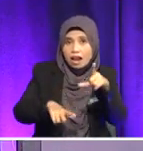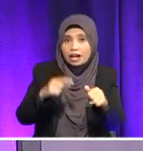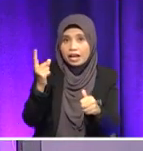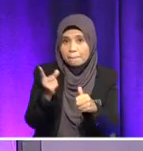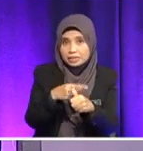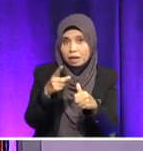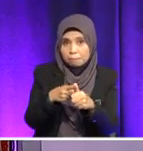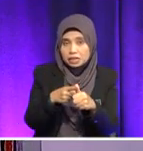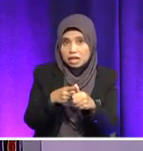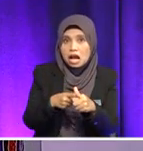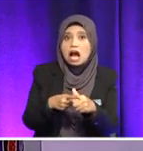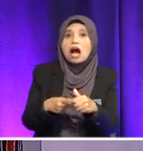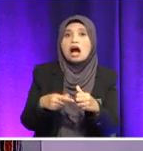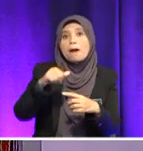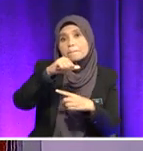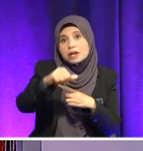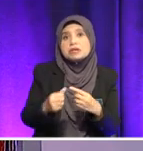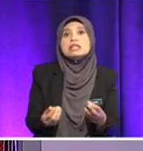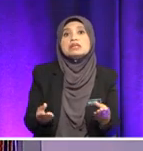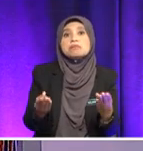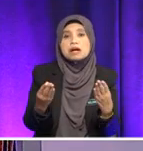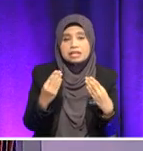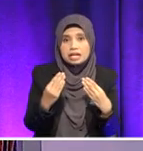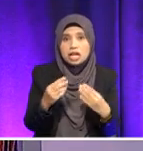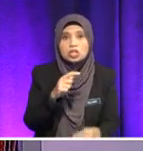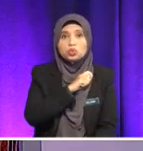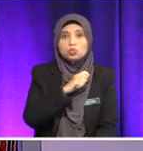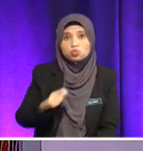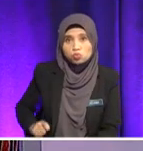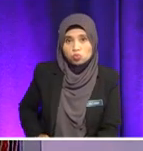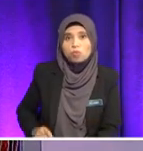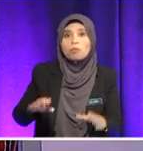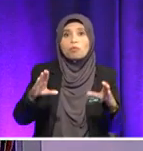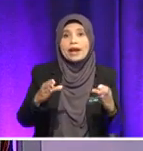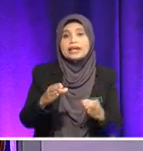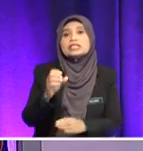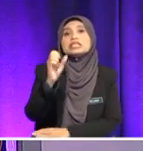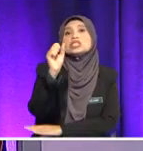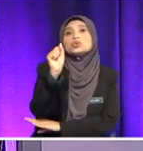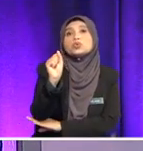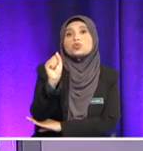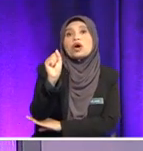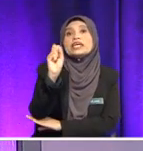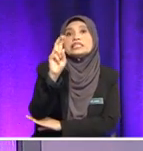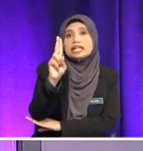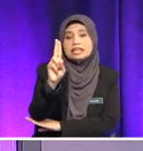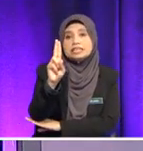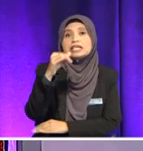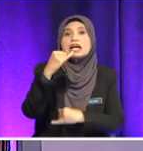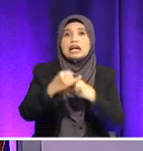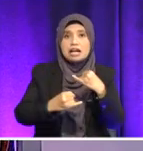apabila balik tungku mule menumbuhkan surahan Jaya pelembagaan persekutuan Tanah Melayu